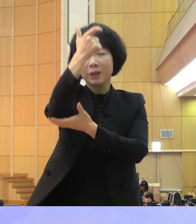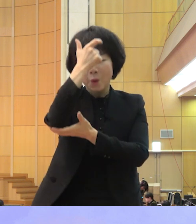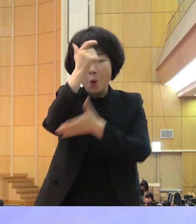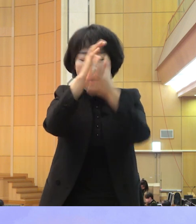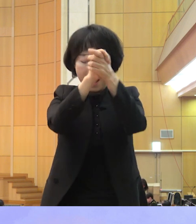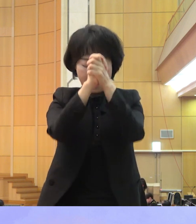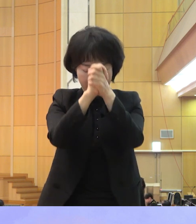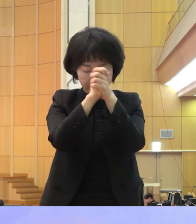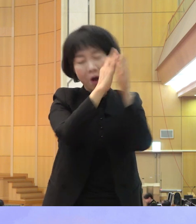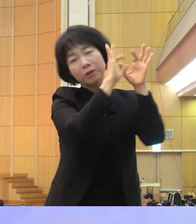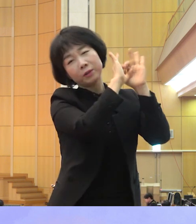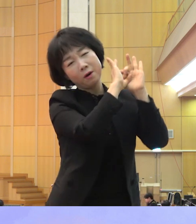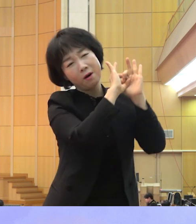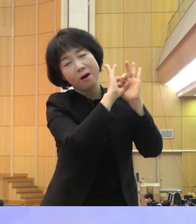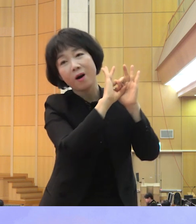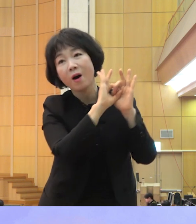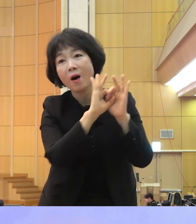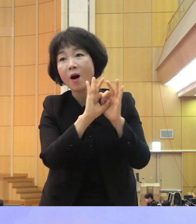늘